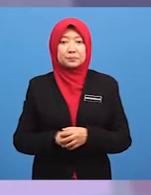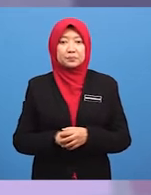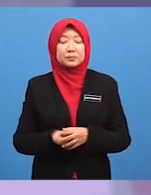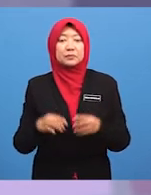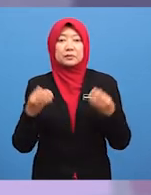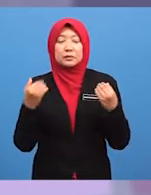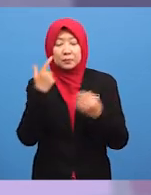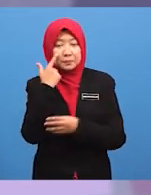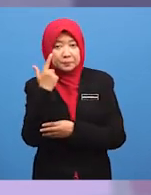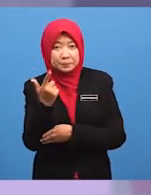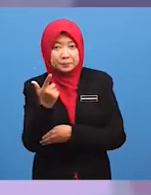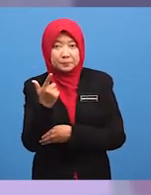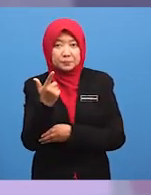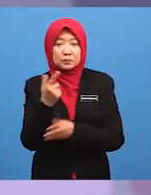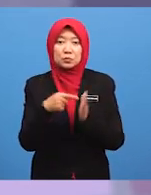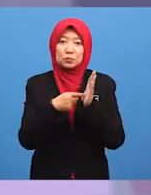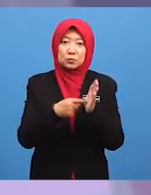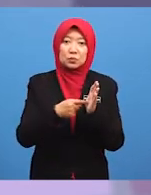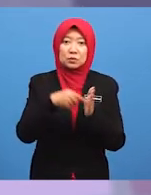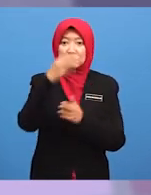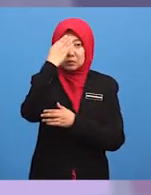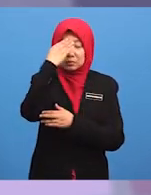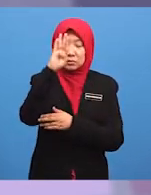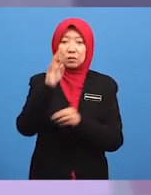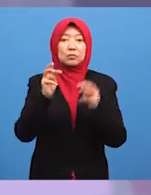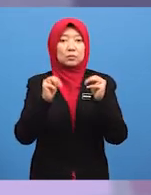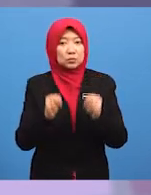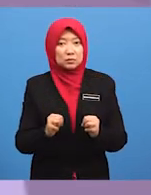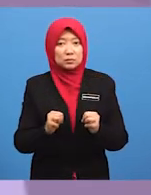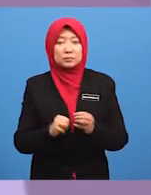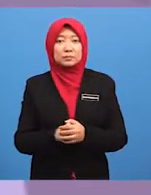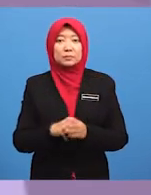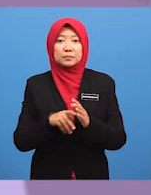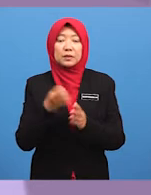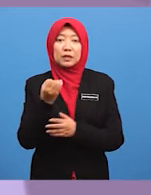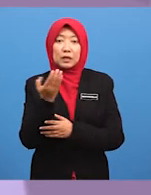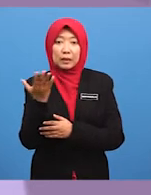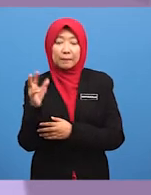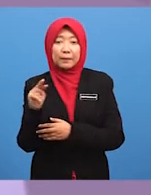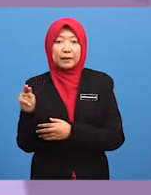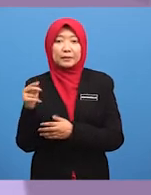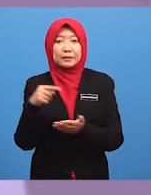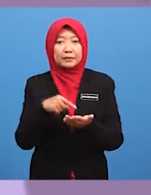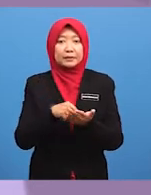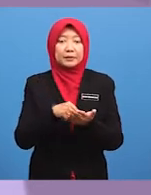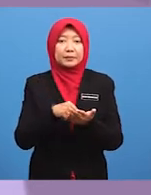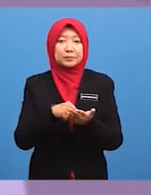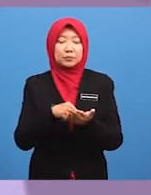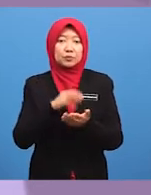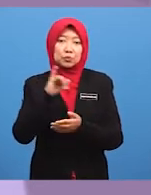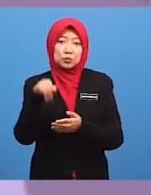Melayu memperlihatkan kebijaksanaan manusia. Perkembangan ini juga